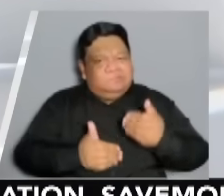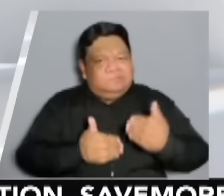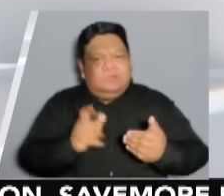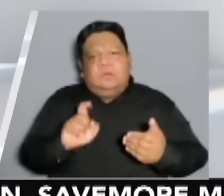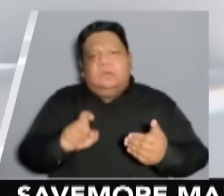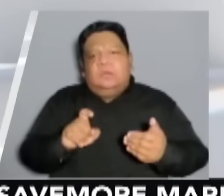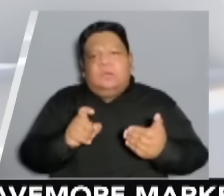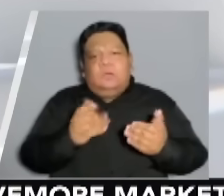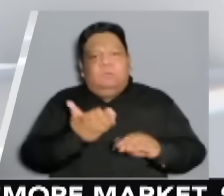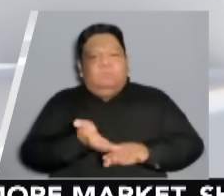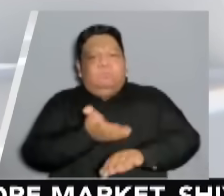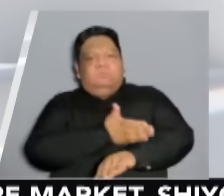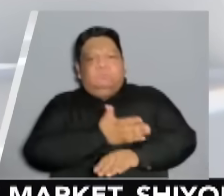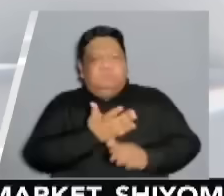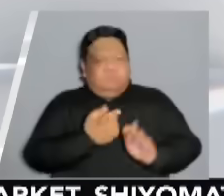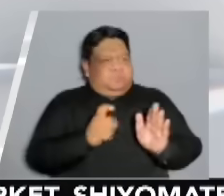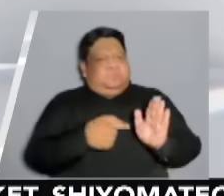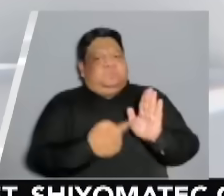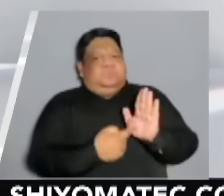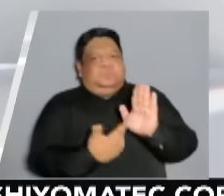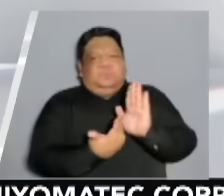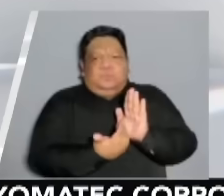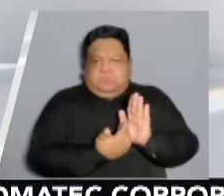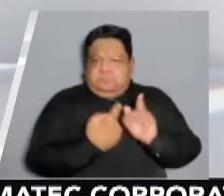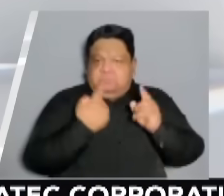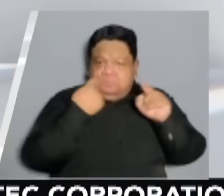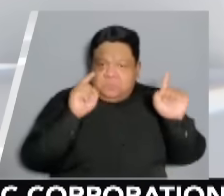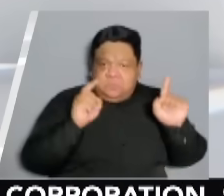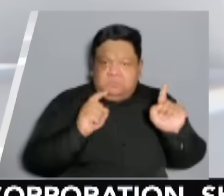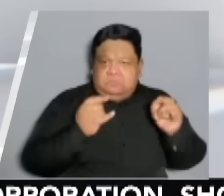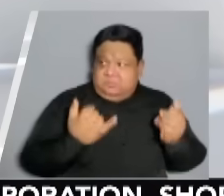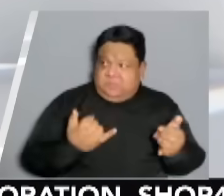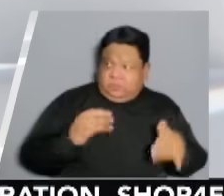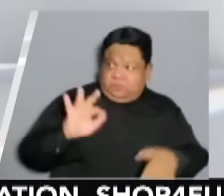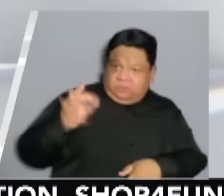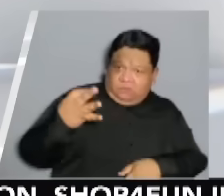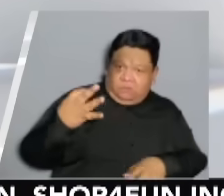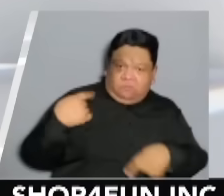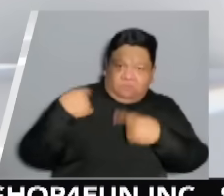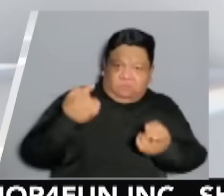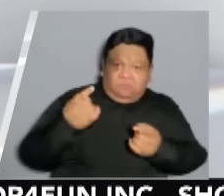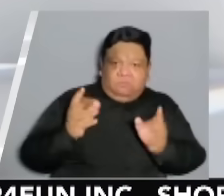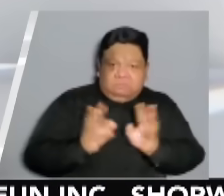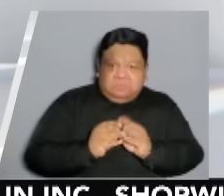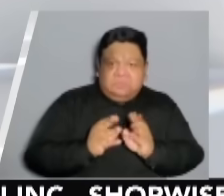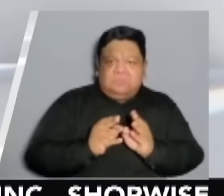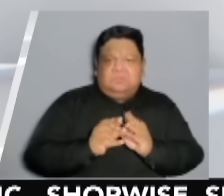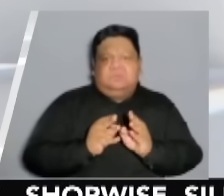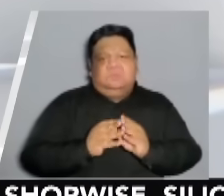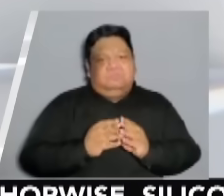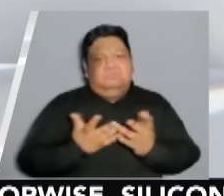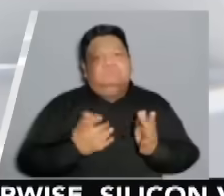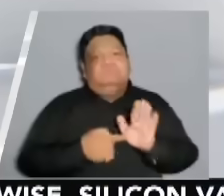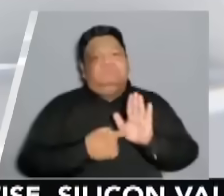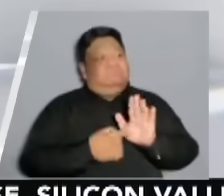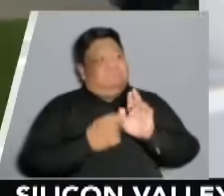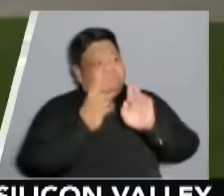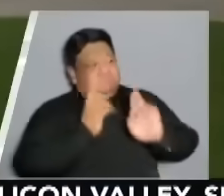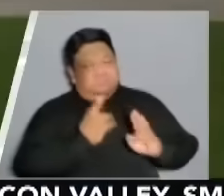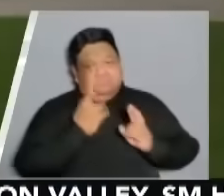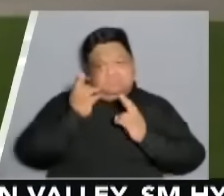is ninth meeting. Ang attitude natin dapat una is mutual respect. They also have to be willing to